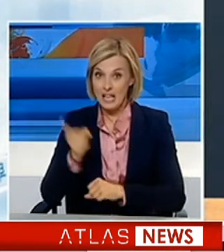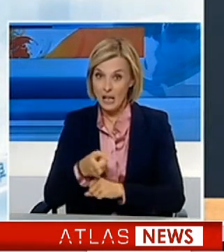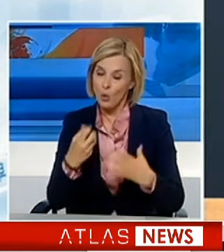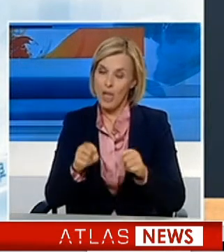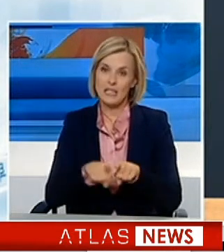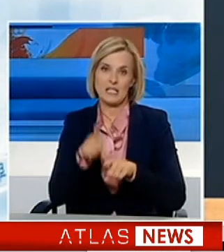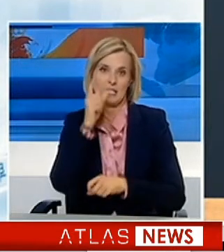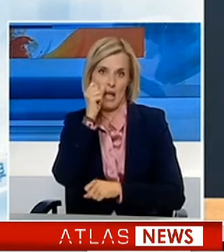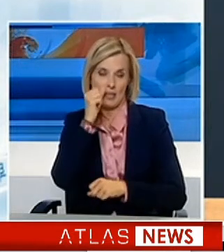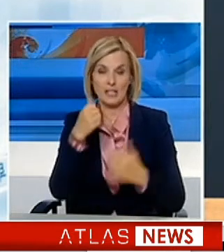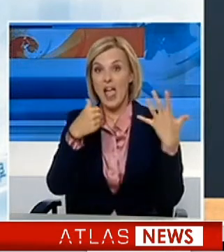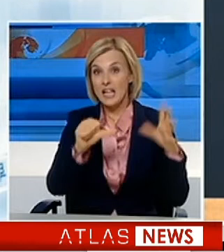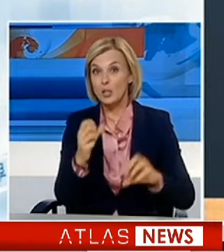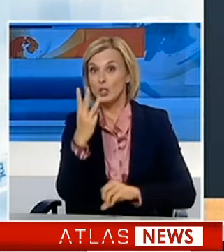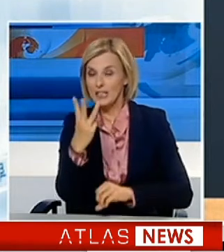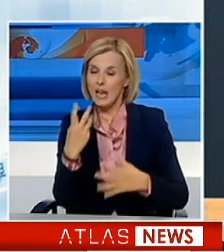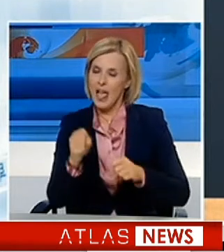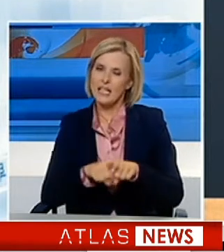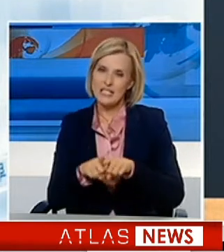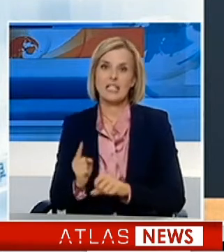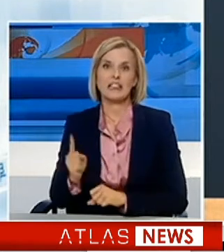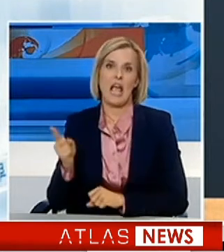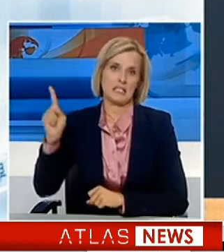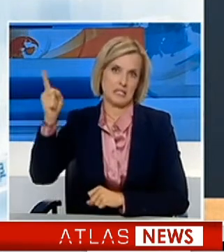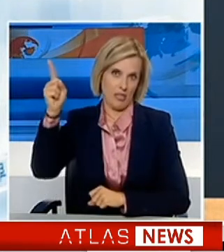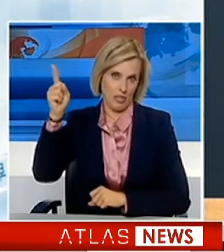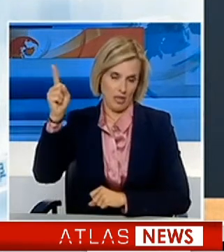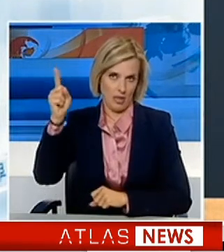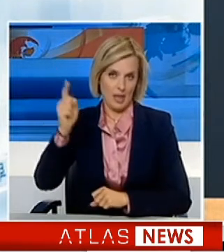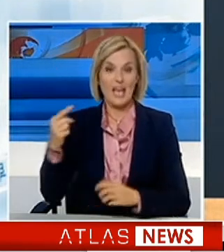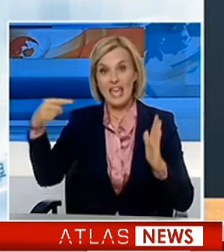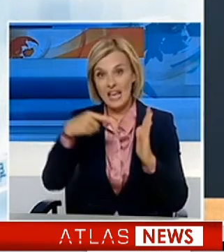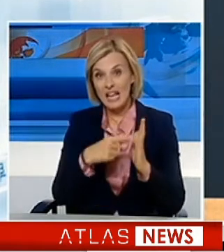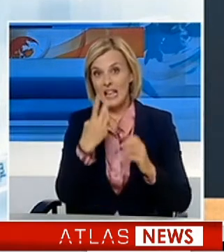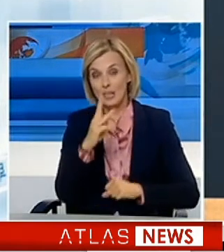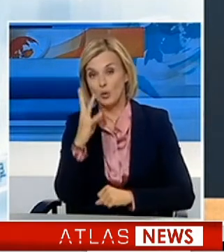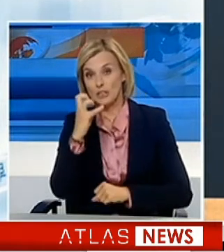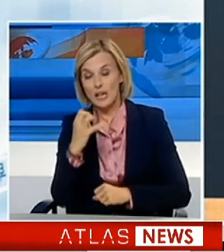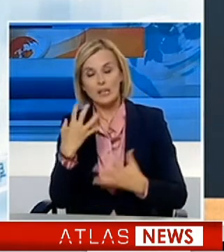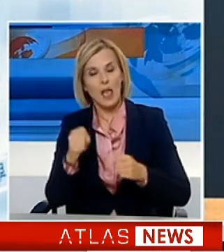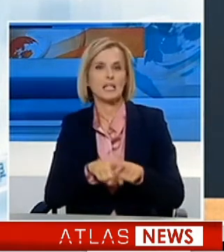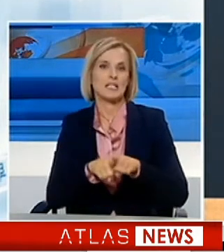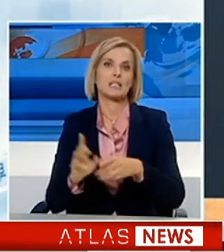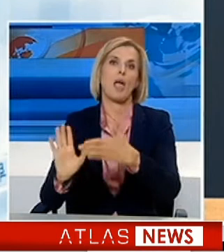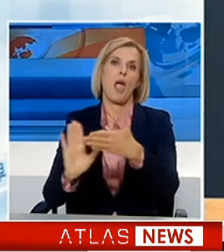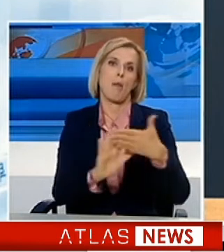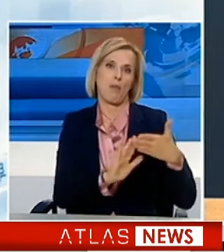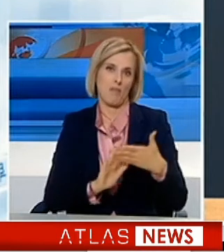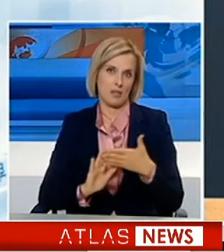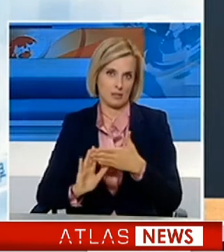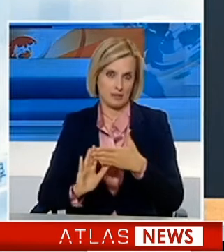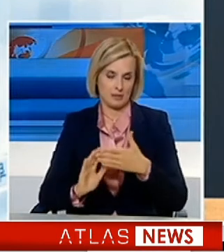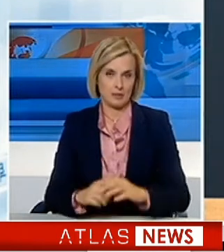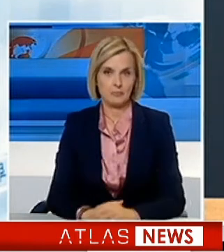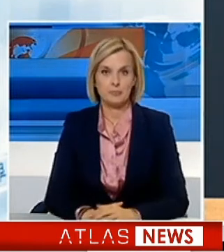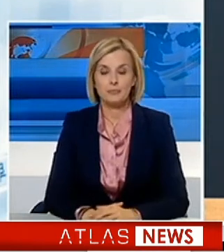αφορά άντρες. 603 θεωρούνται σχετιζόμενα με ταξίδι από το εξωτερικό και 1.340 είναι σχετιζόμενα με ήδη γνωστό κρούσμα.